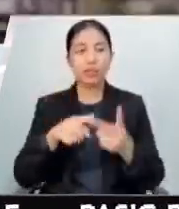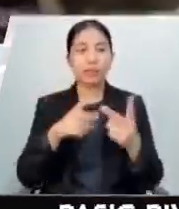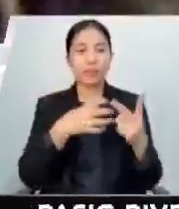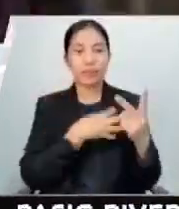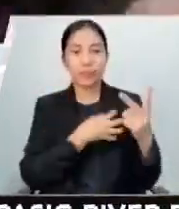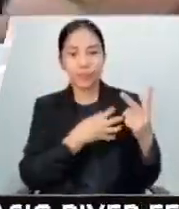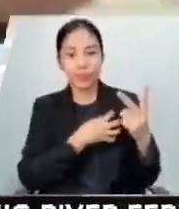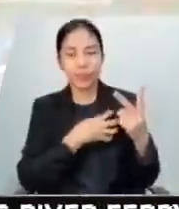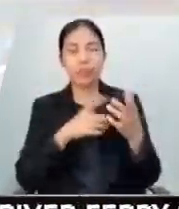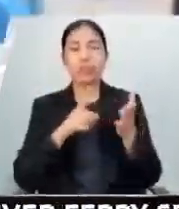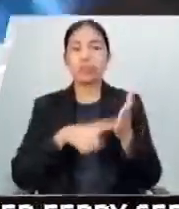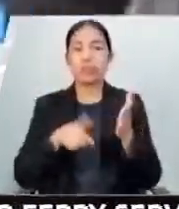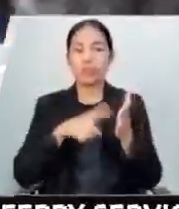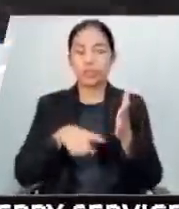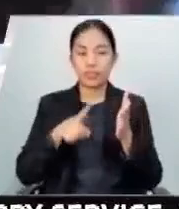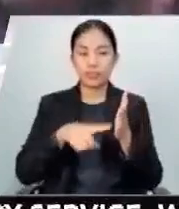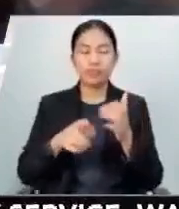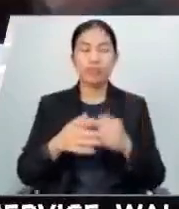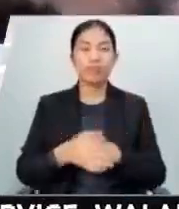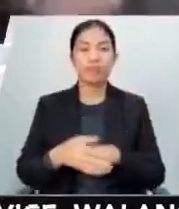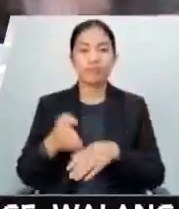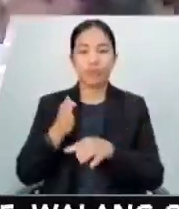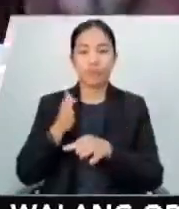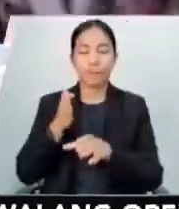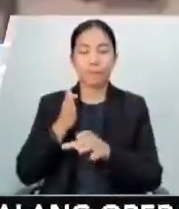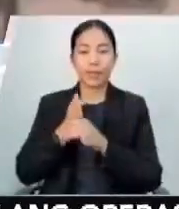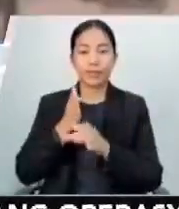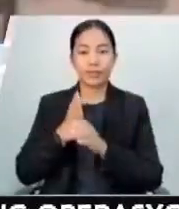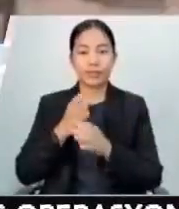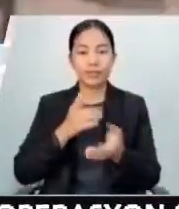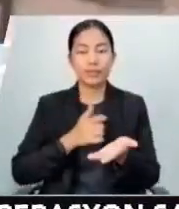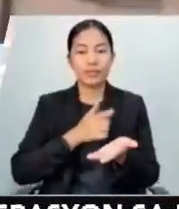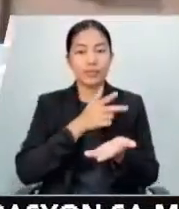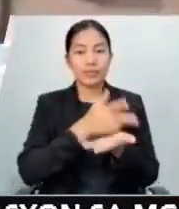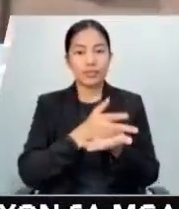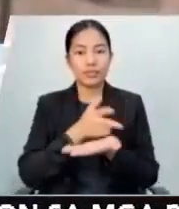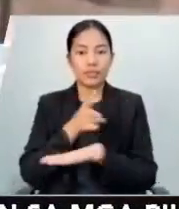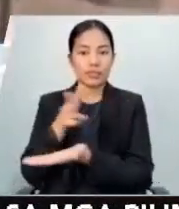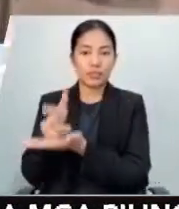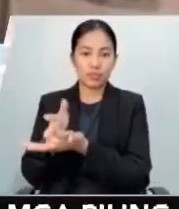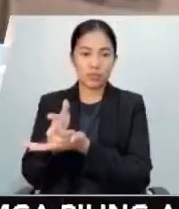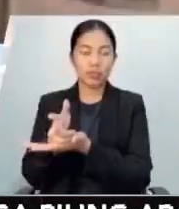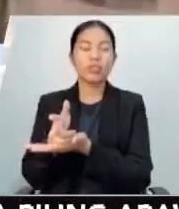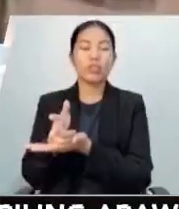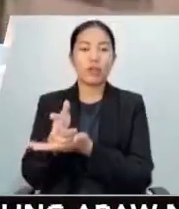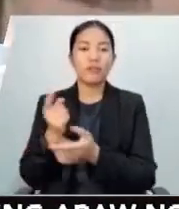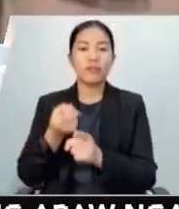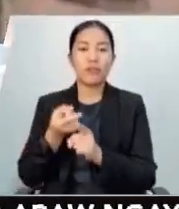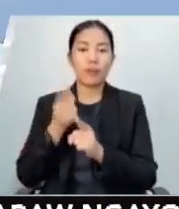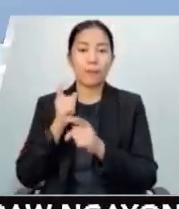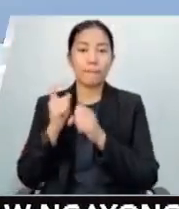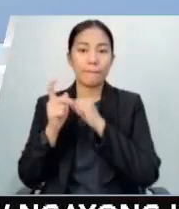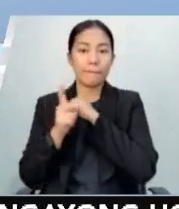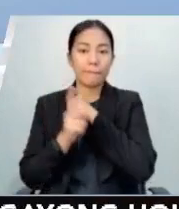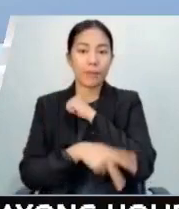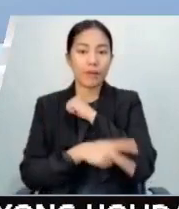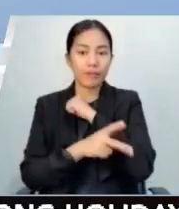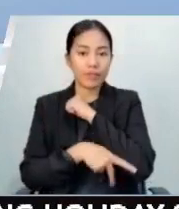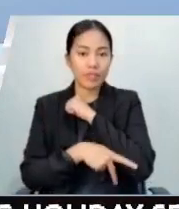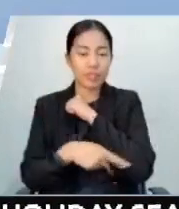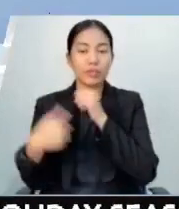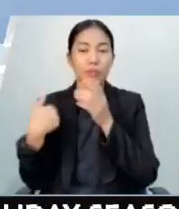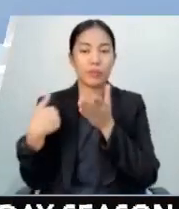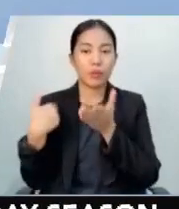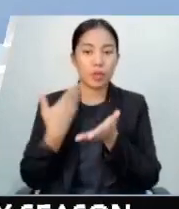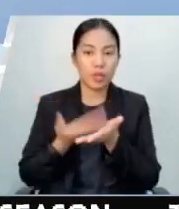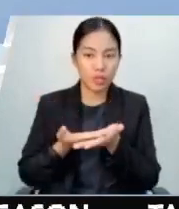bus carousel kung saan sumasakay yung mga papasok naman, yung mga galing nga probinsya, dumating dito sa PITX at